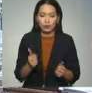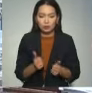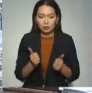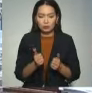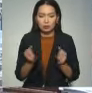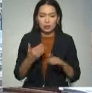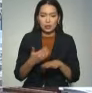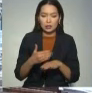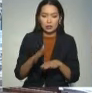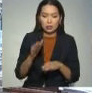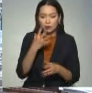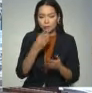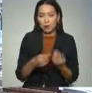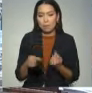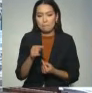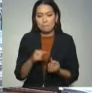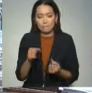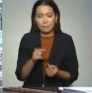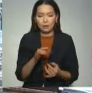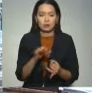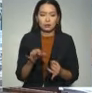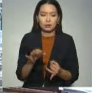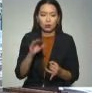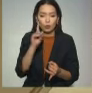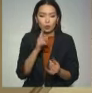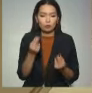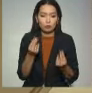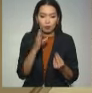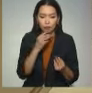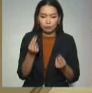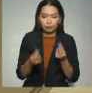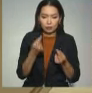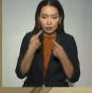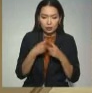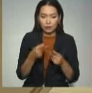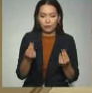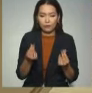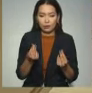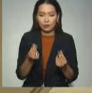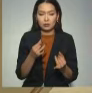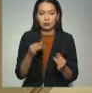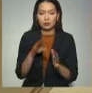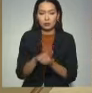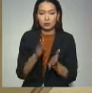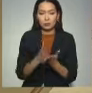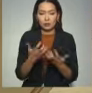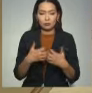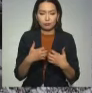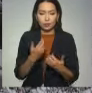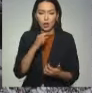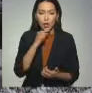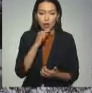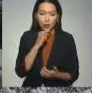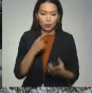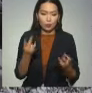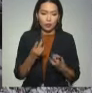кредитование реальных проектов бизнеса, высокодоходные финансовые инструменты, не оказывающие прямого эффекта на экономику.